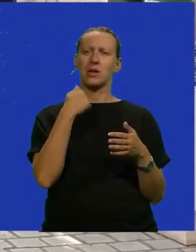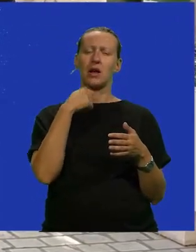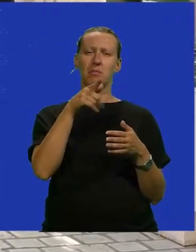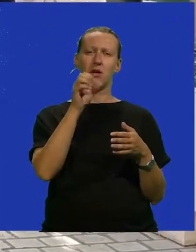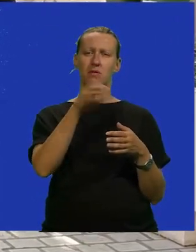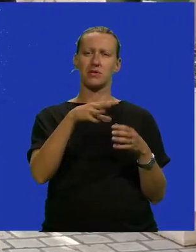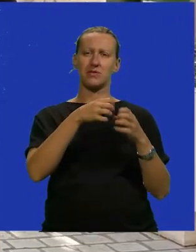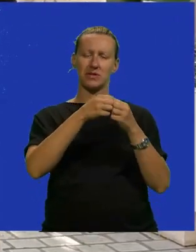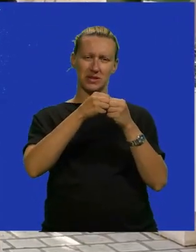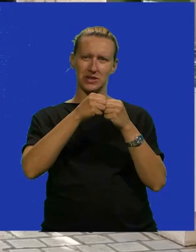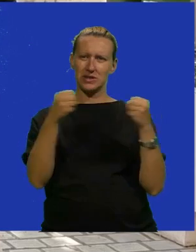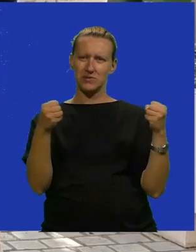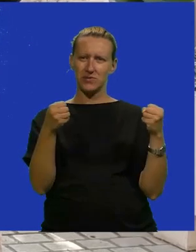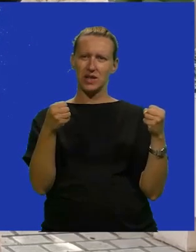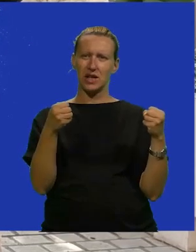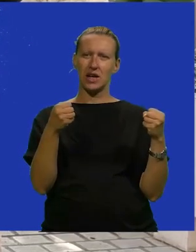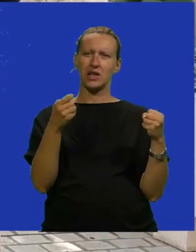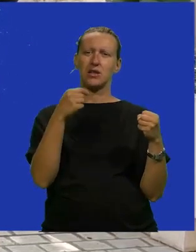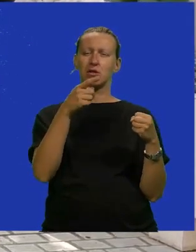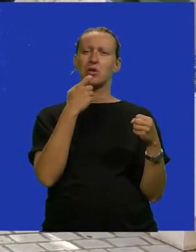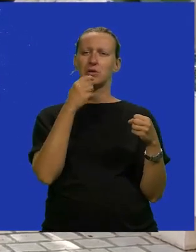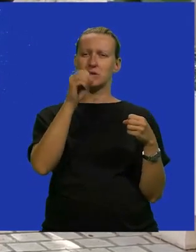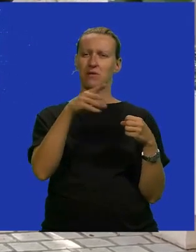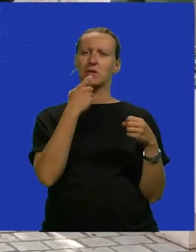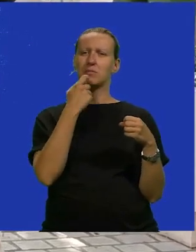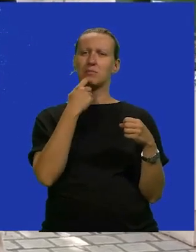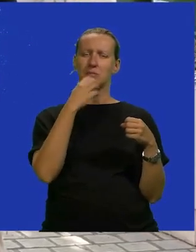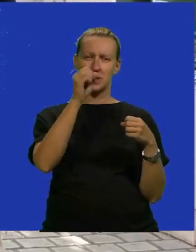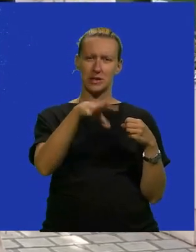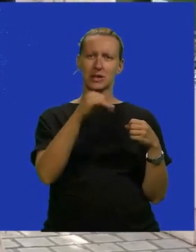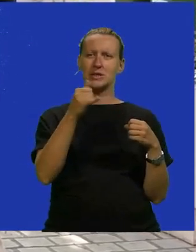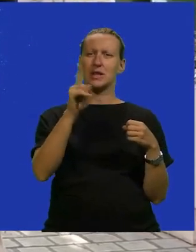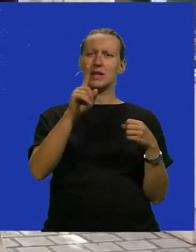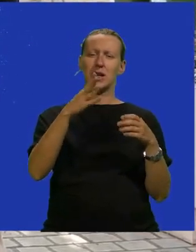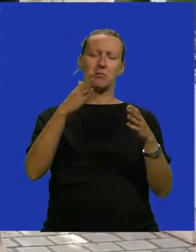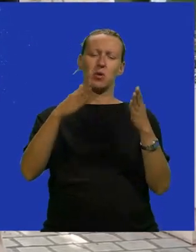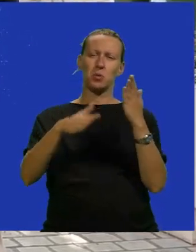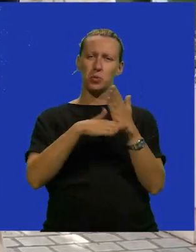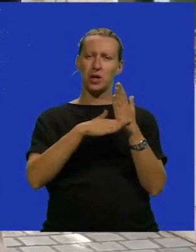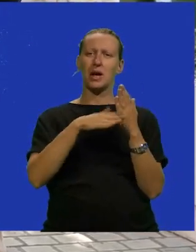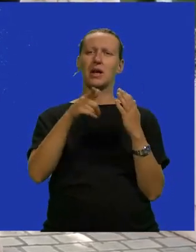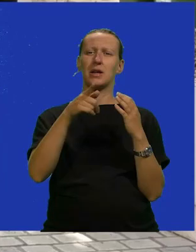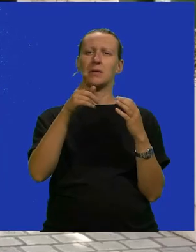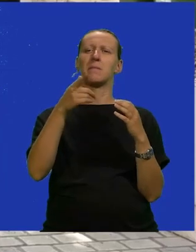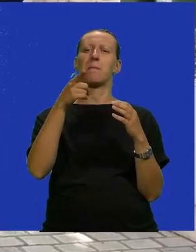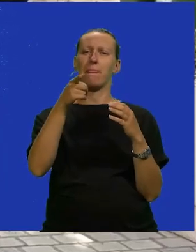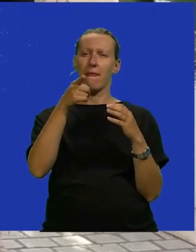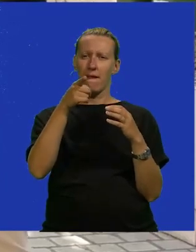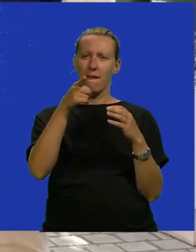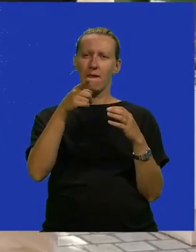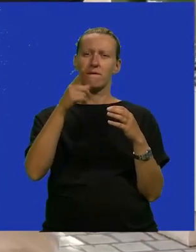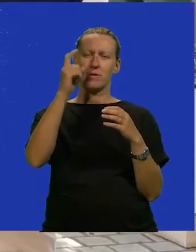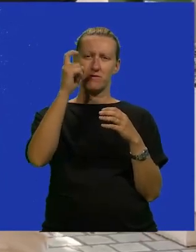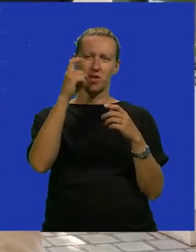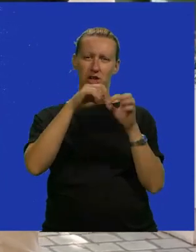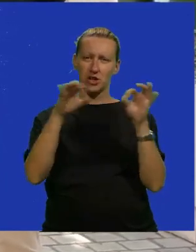ovo izvadila. Jer bi to metnula u metal. Da se sad ne udrete, znači kod ovega